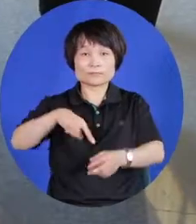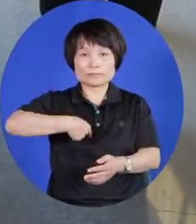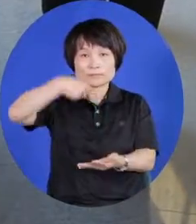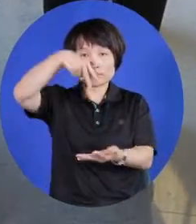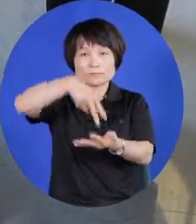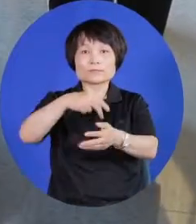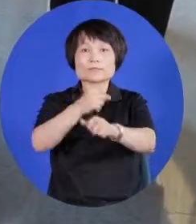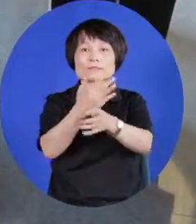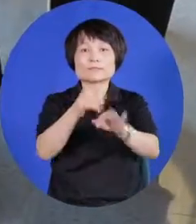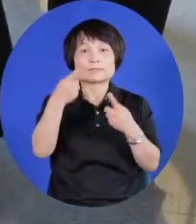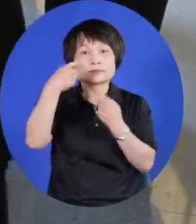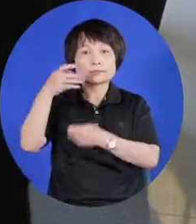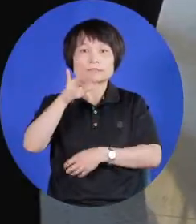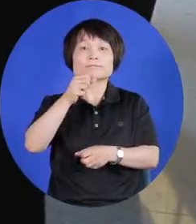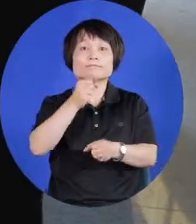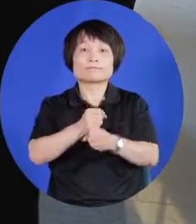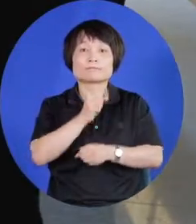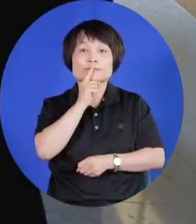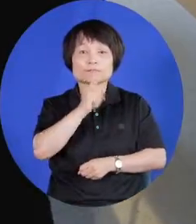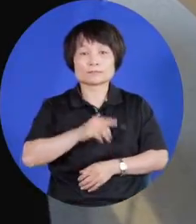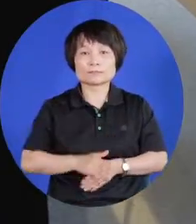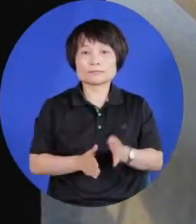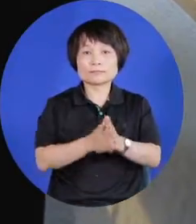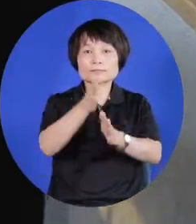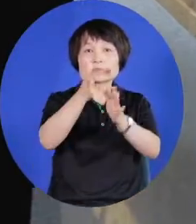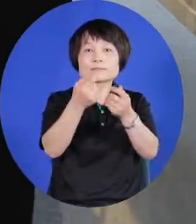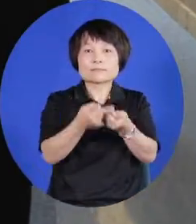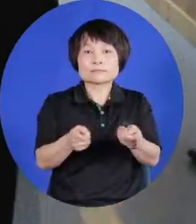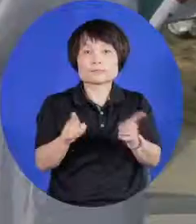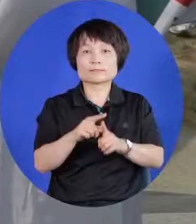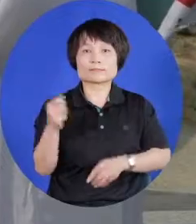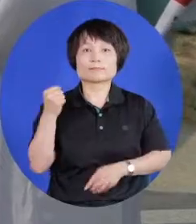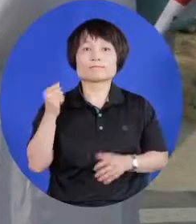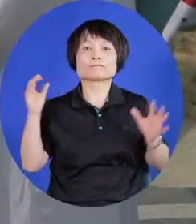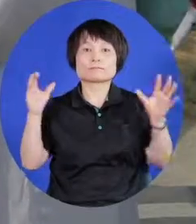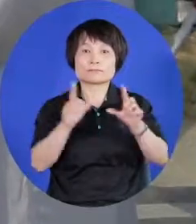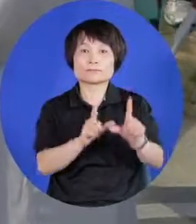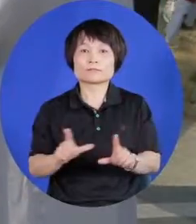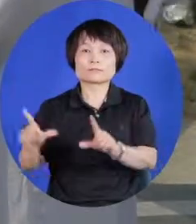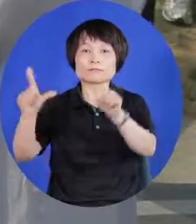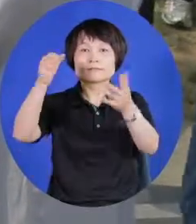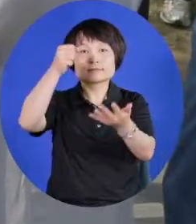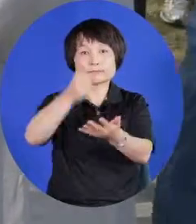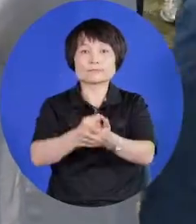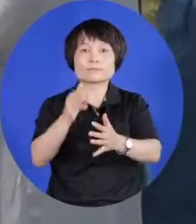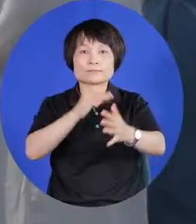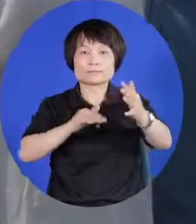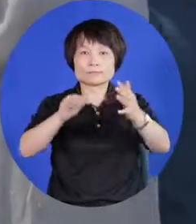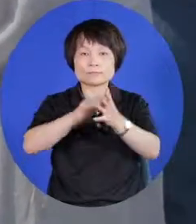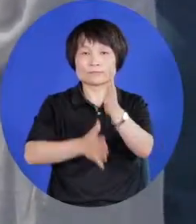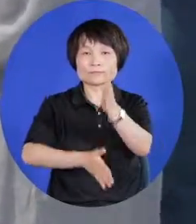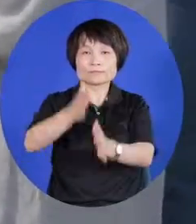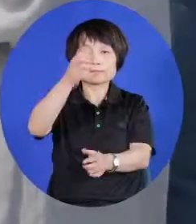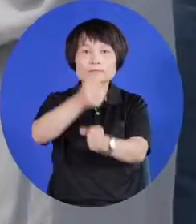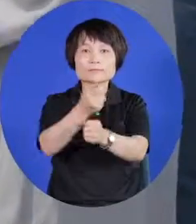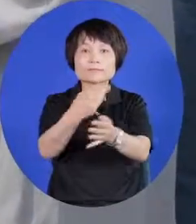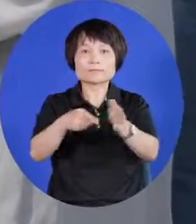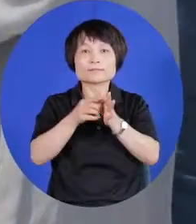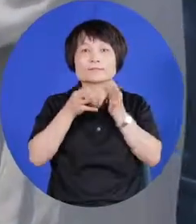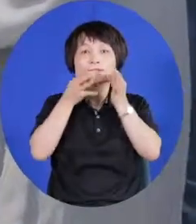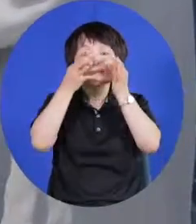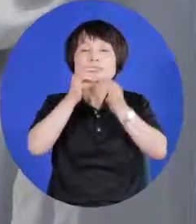유공자 기념비를 제작했다고 밝히고 시민과 함께 힘을 모아 살기 좋은 주를 만들기 위해 노력하겠다고